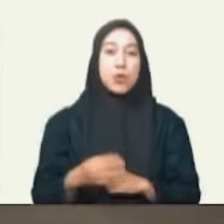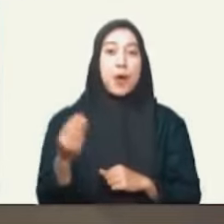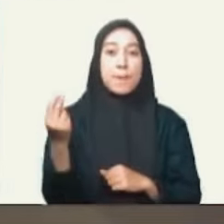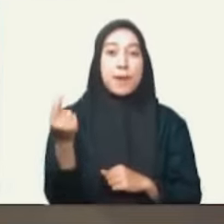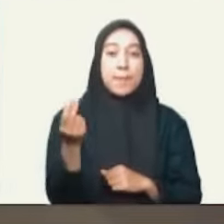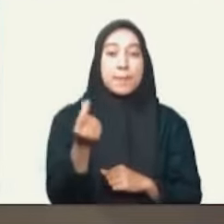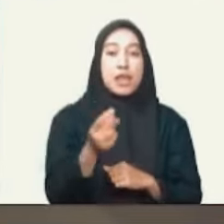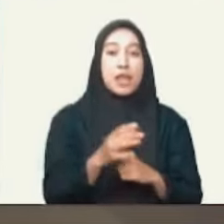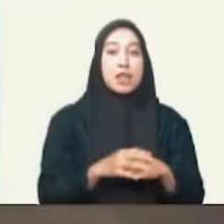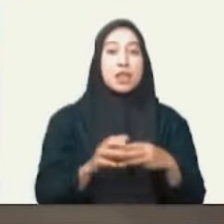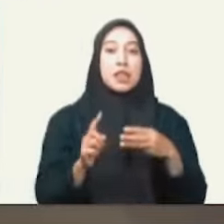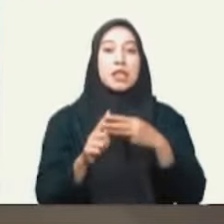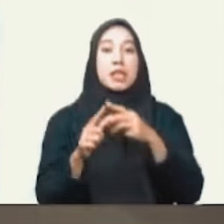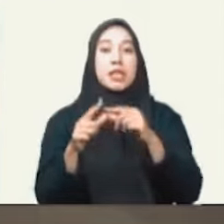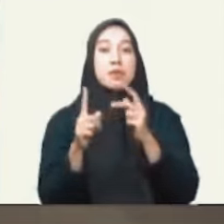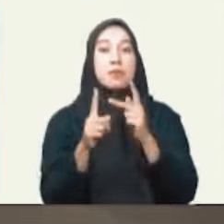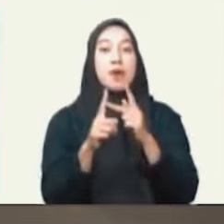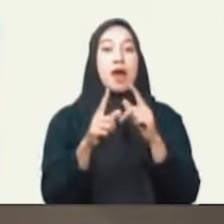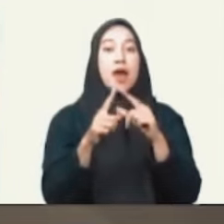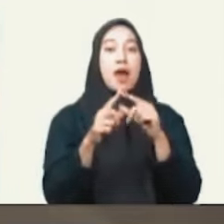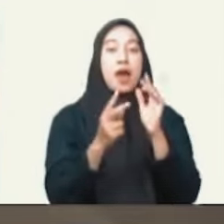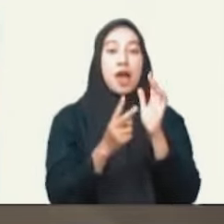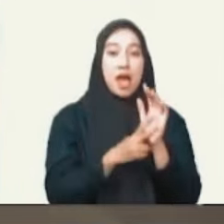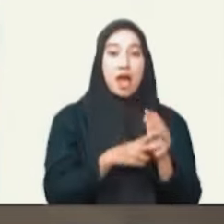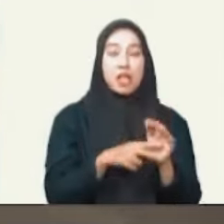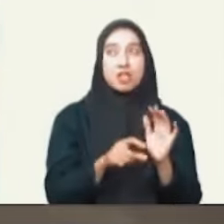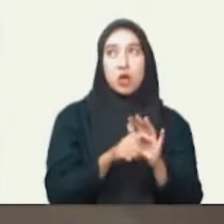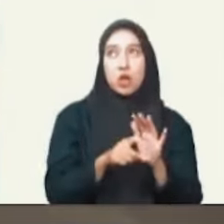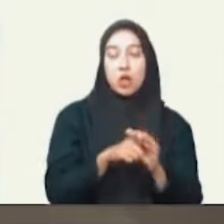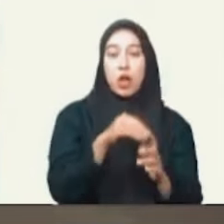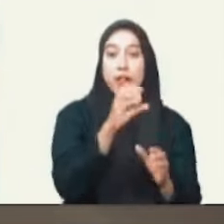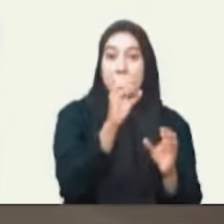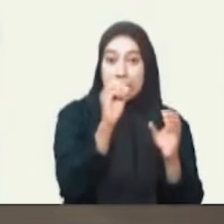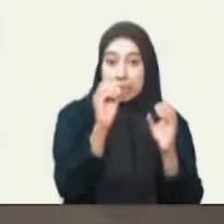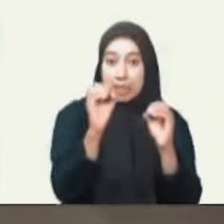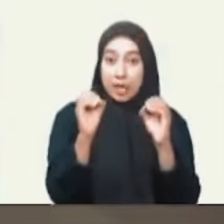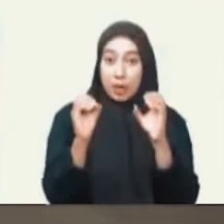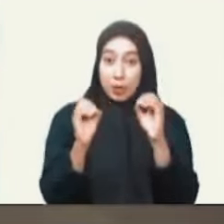bahan apa, anak-anak seperti telur, seperti